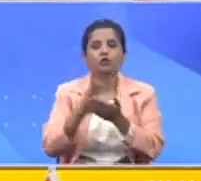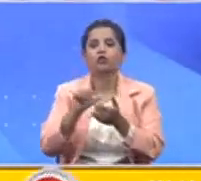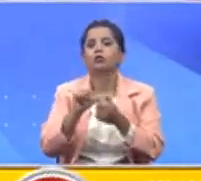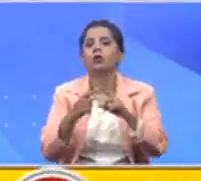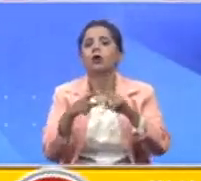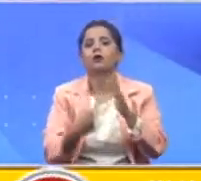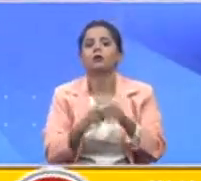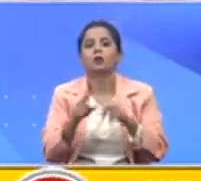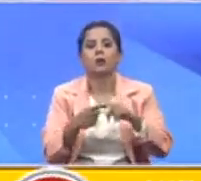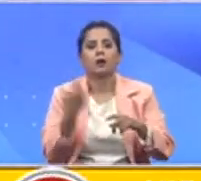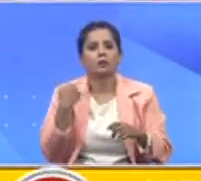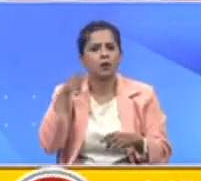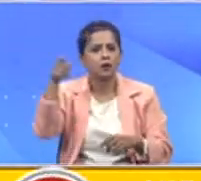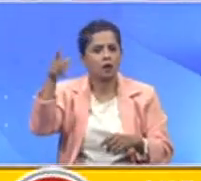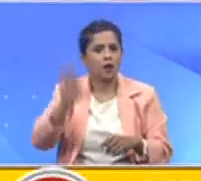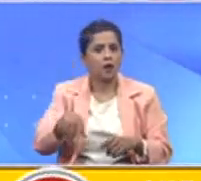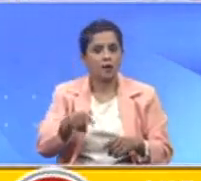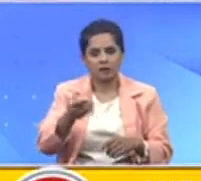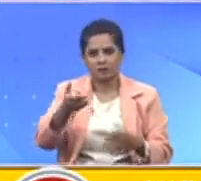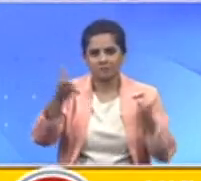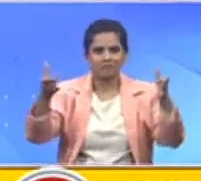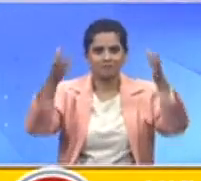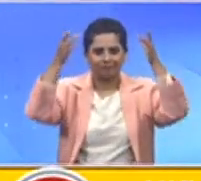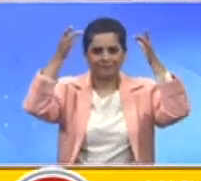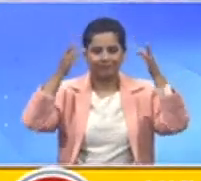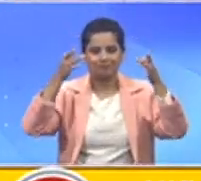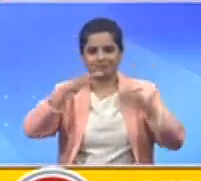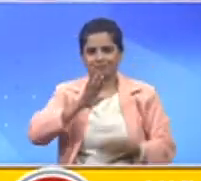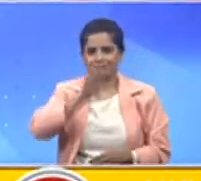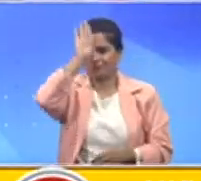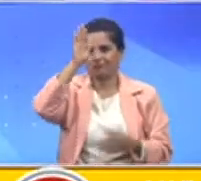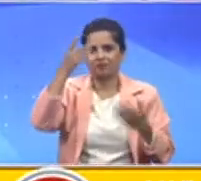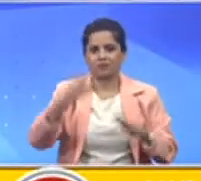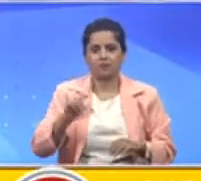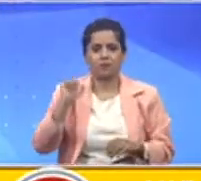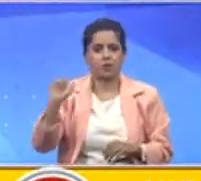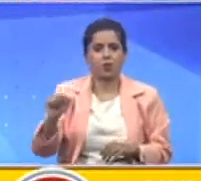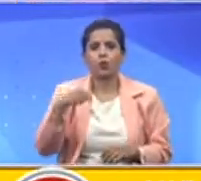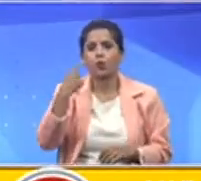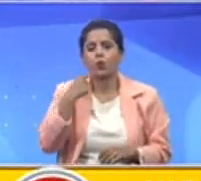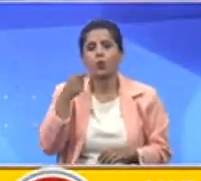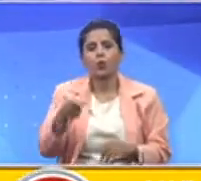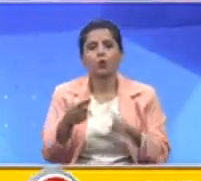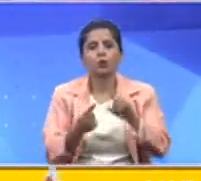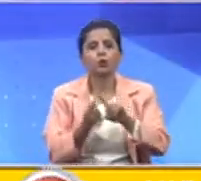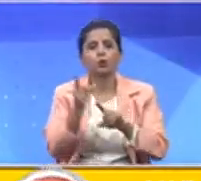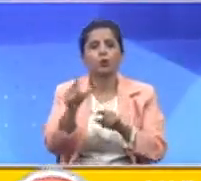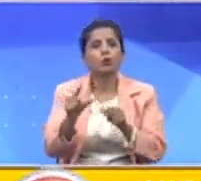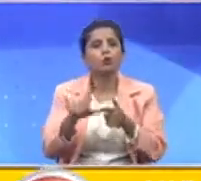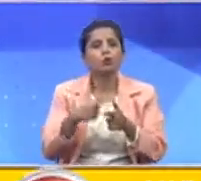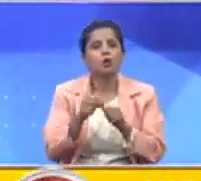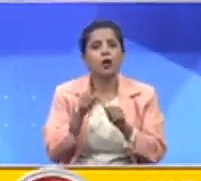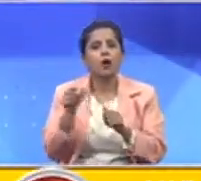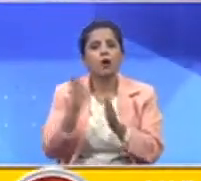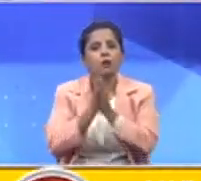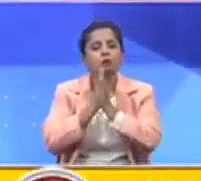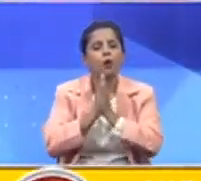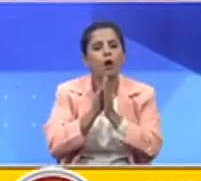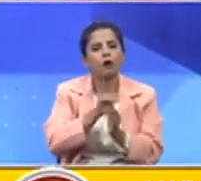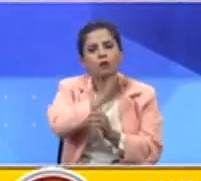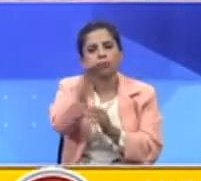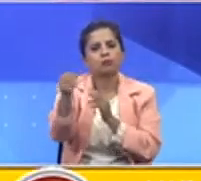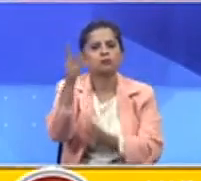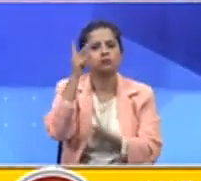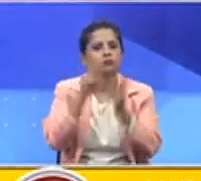राज्या भिशेक के बात अपनी कुल्देवी तुल्जा माता के दर्शन करने जा रहे थे